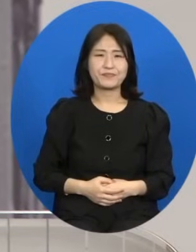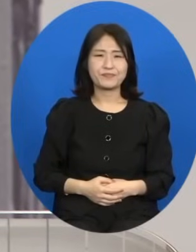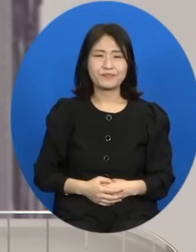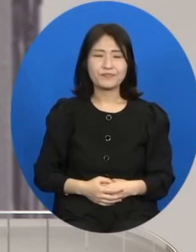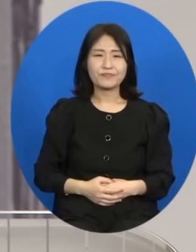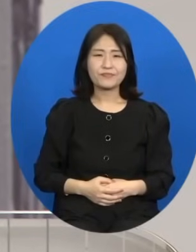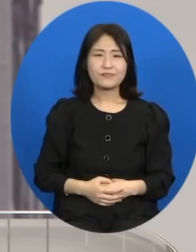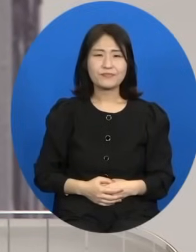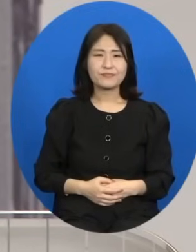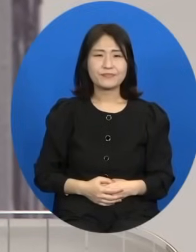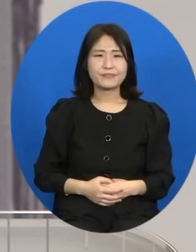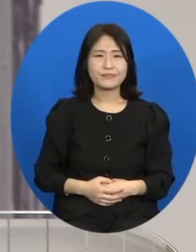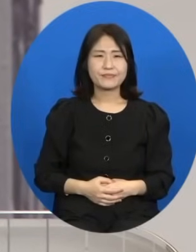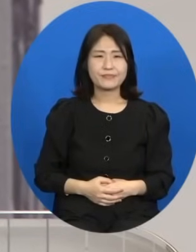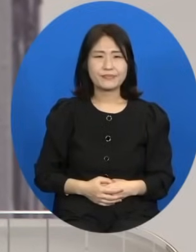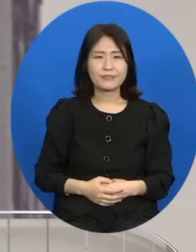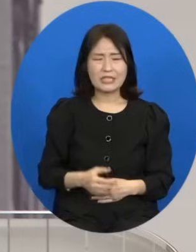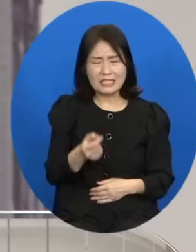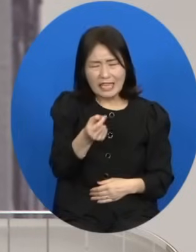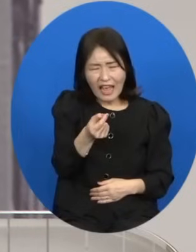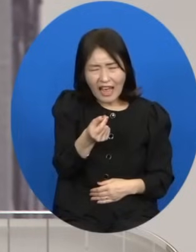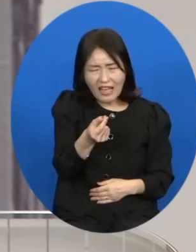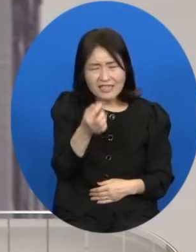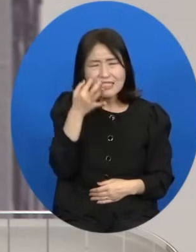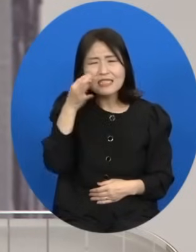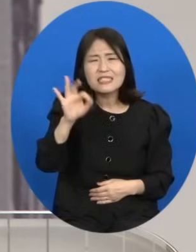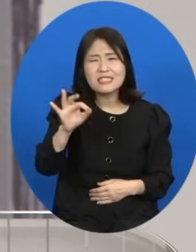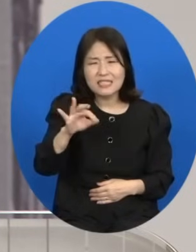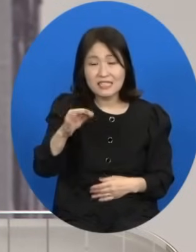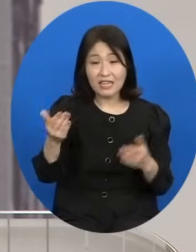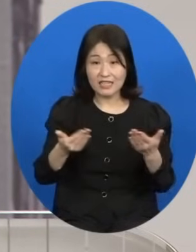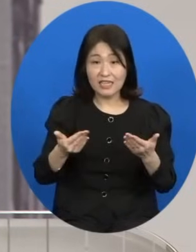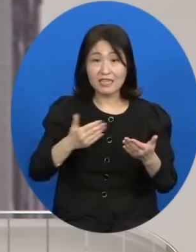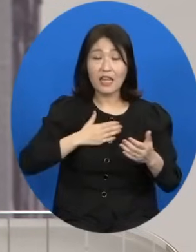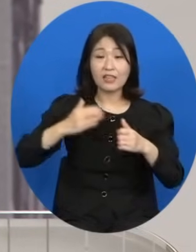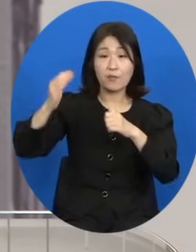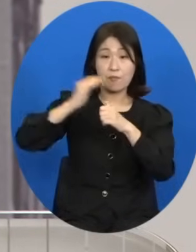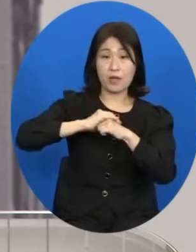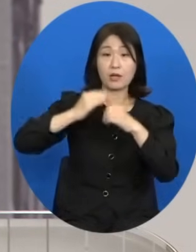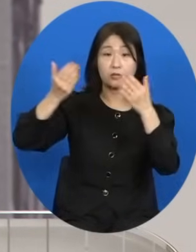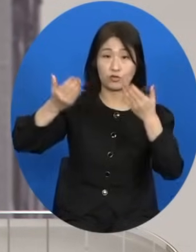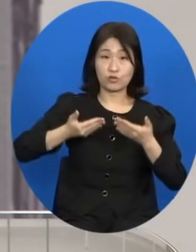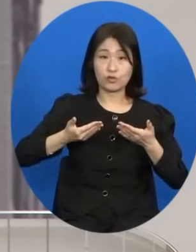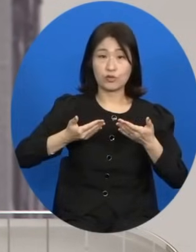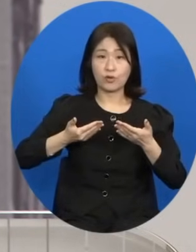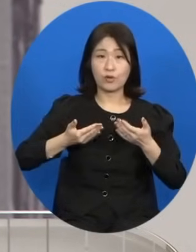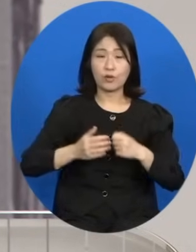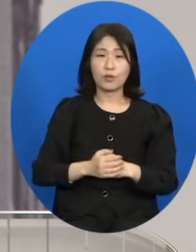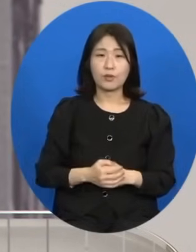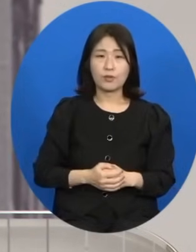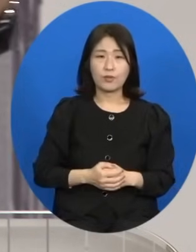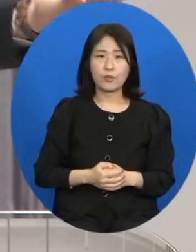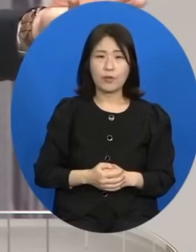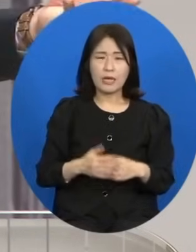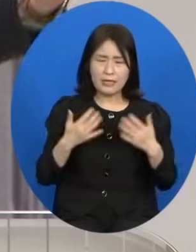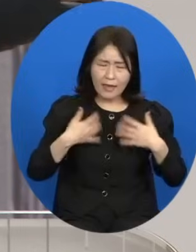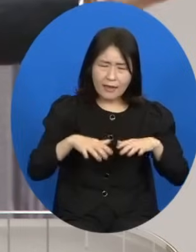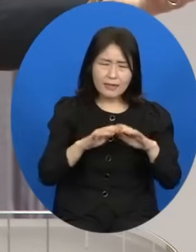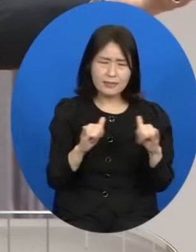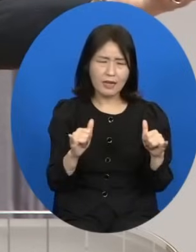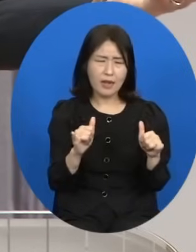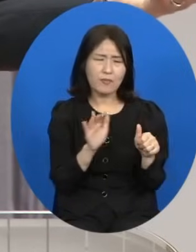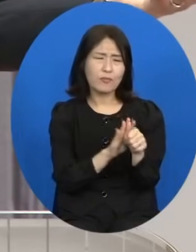막히지 않으시고 다 작은 일 신 지극히 작은 자를 사랑하고 소외되고 병들고 갇힌